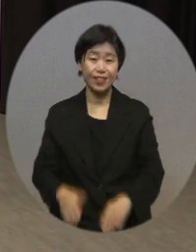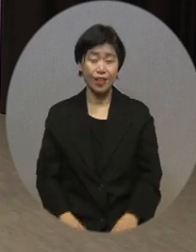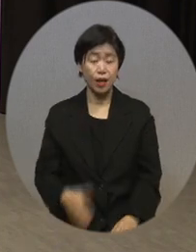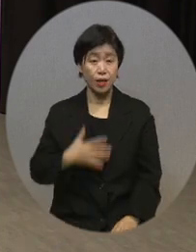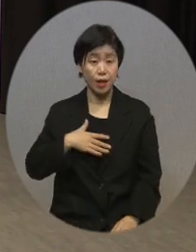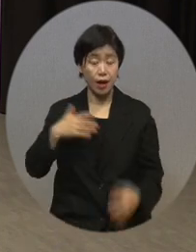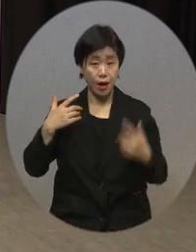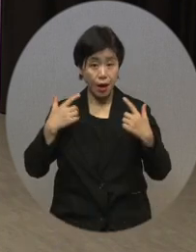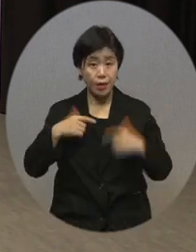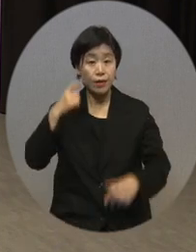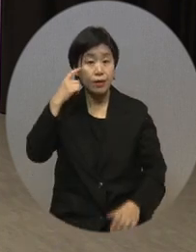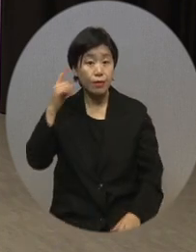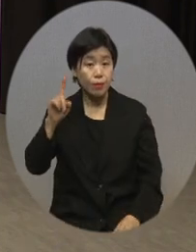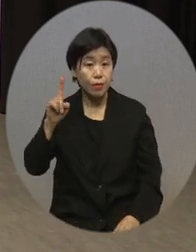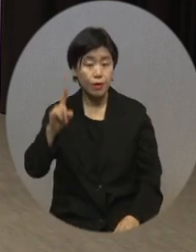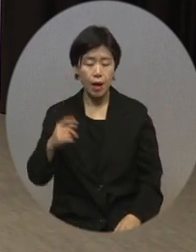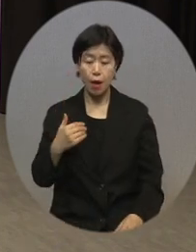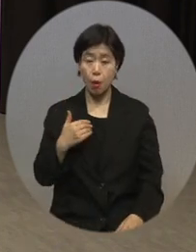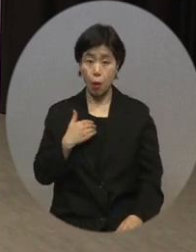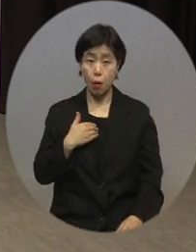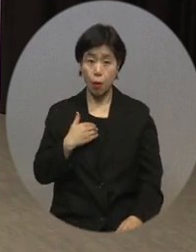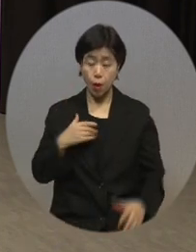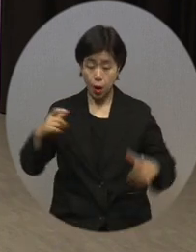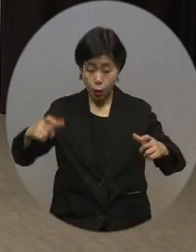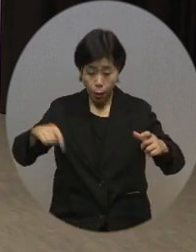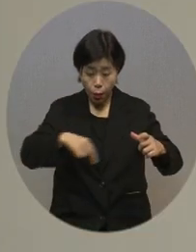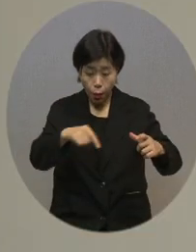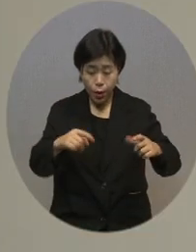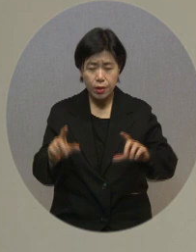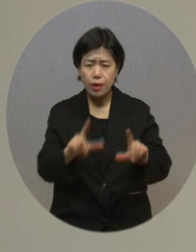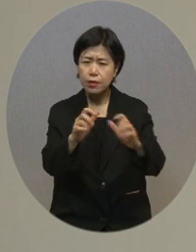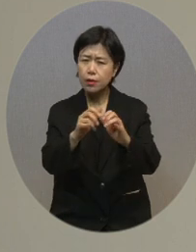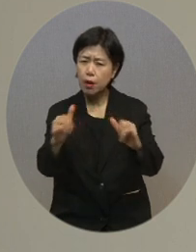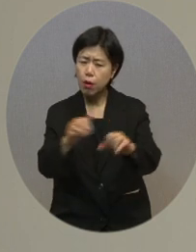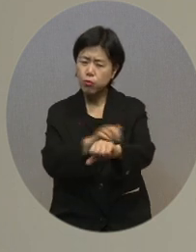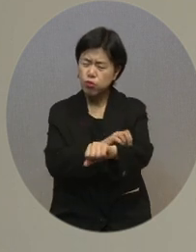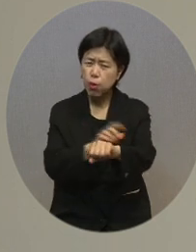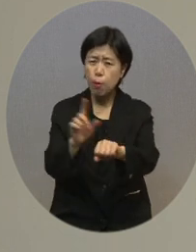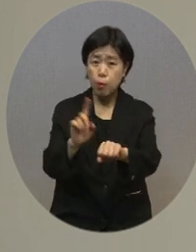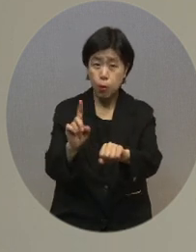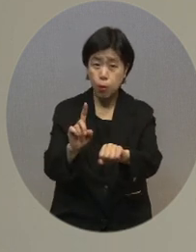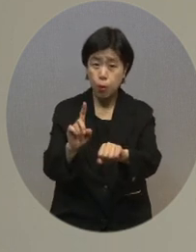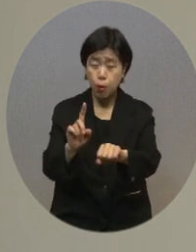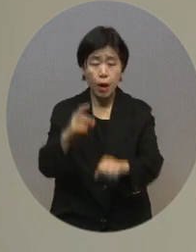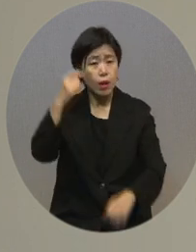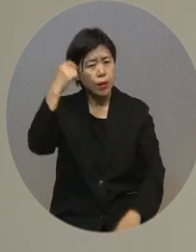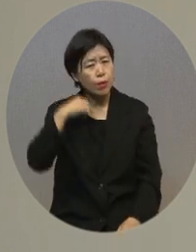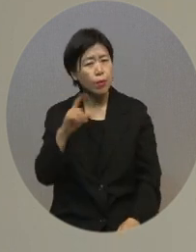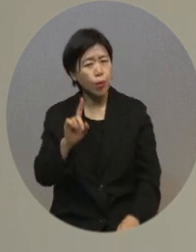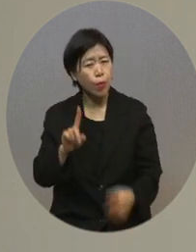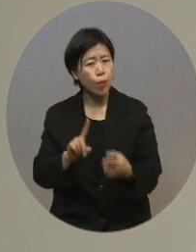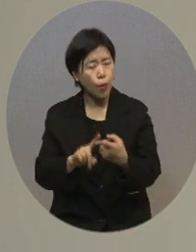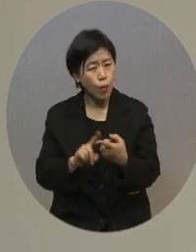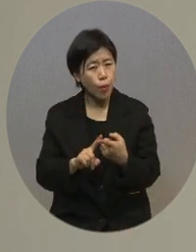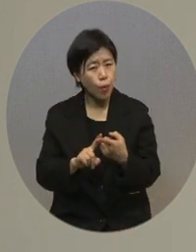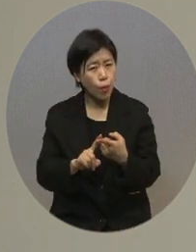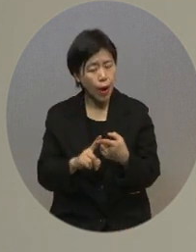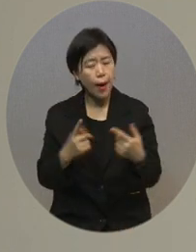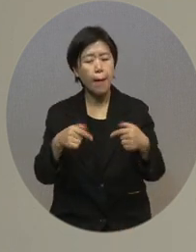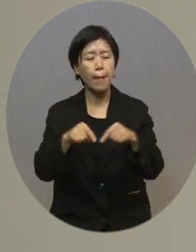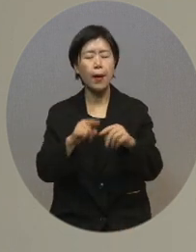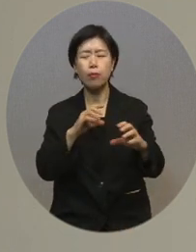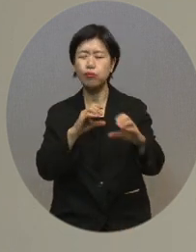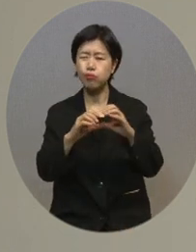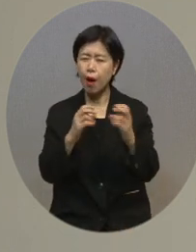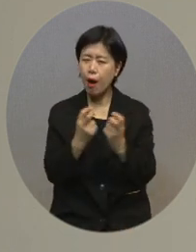할까? 또 어떤 것에 불편함을 느낄까 그런 것에 대한 대화를 또 어떻게 할까 그런 것들을 좀 많이